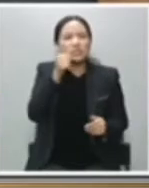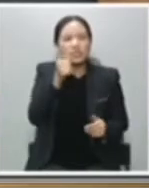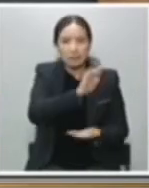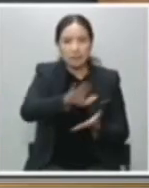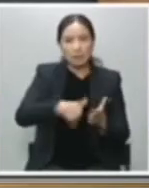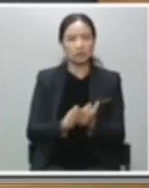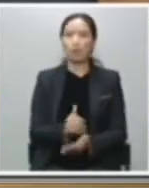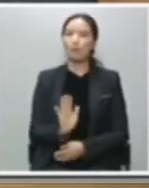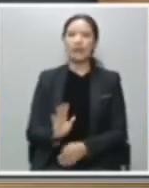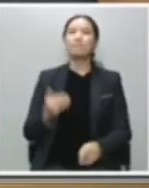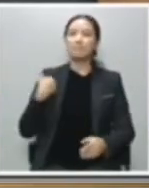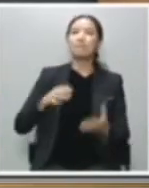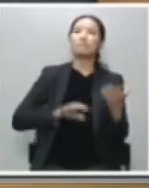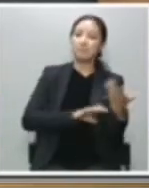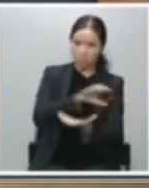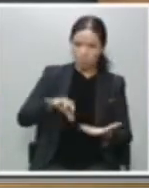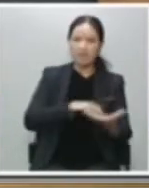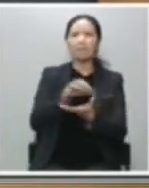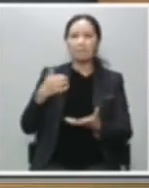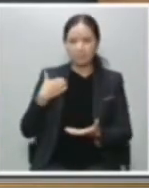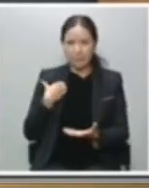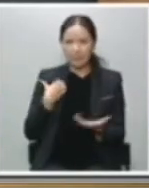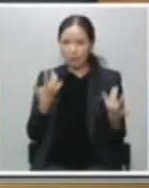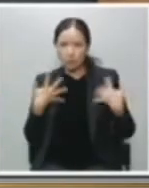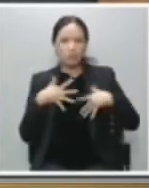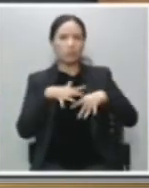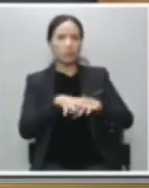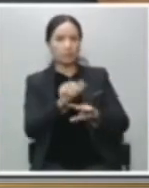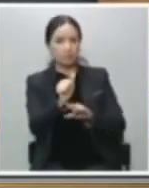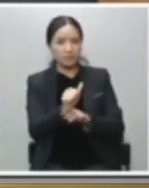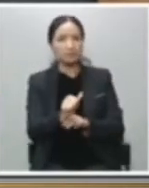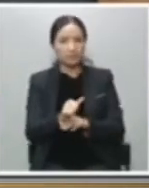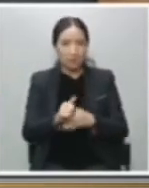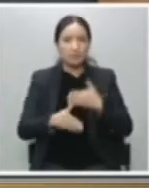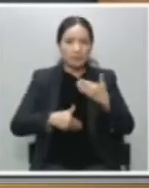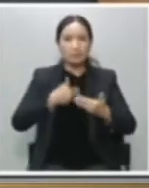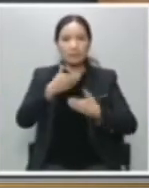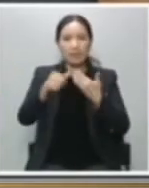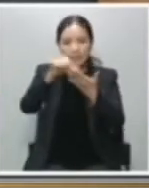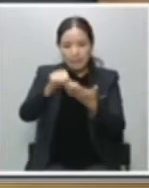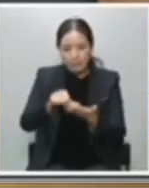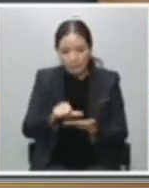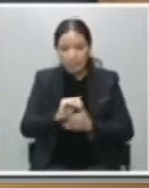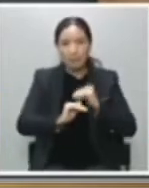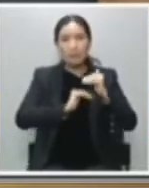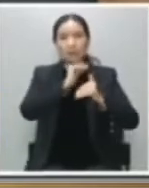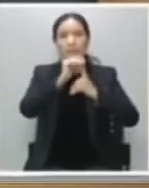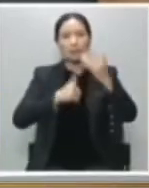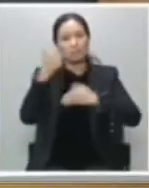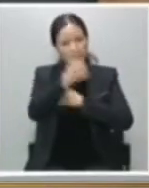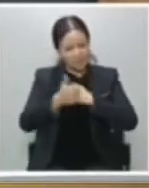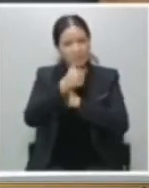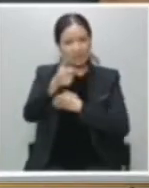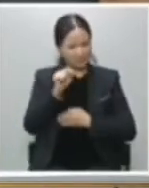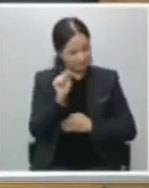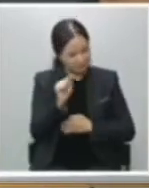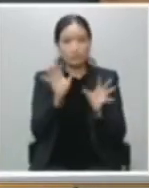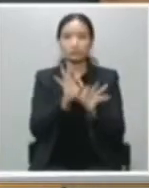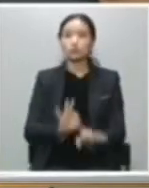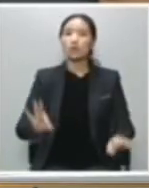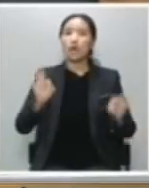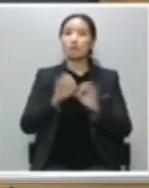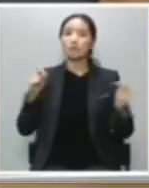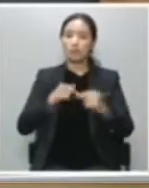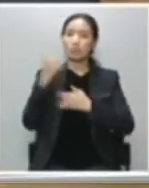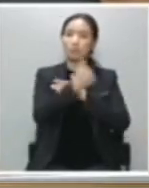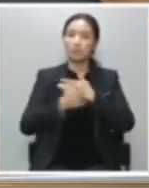บางทีมันผสมผสานเอามาบูรณาการแล้วค่อยๆปรับปรุงในการพัฒนาประเทศนี่คือหัวใจในการพัฒ